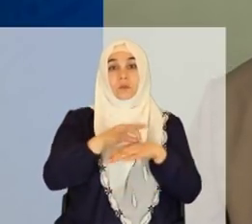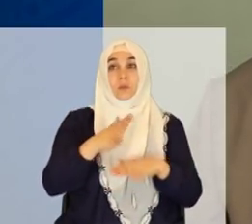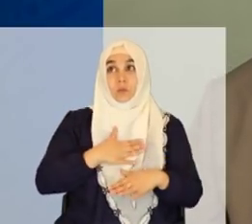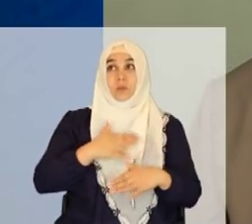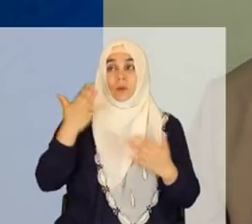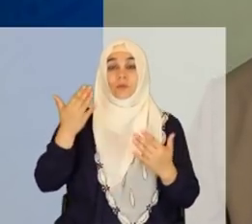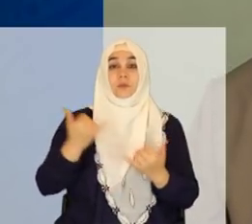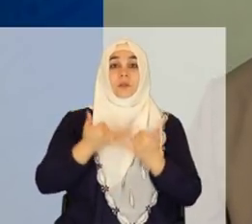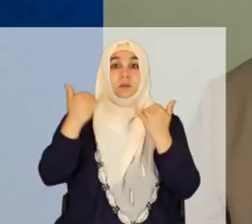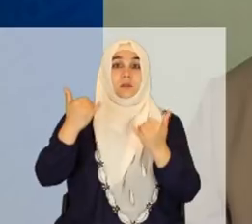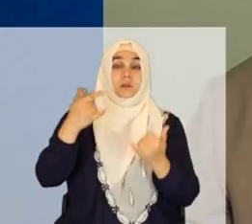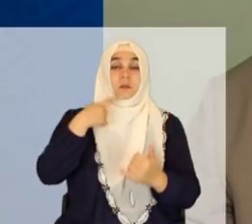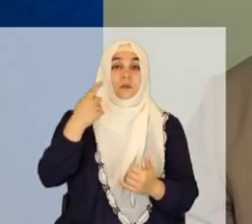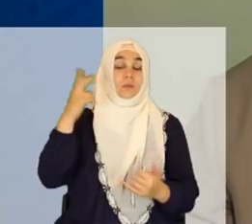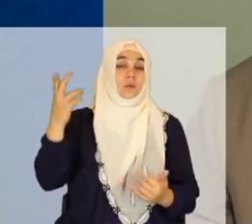uchun degan.